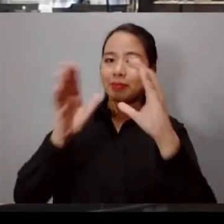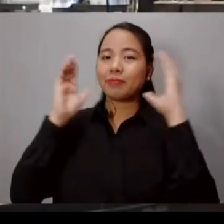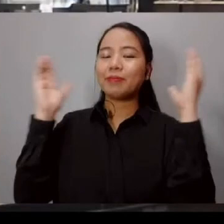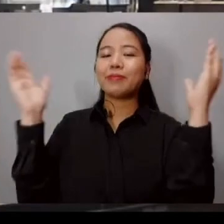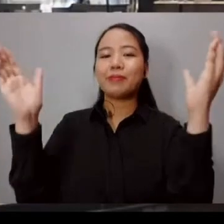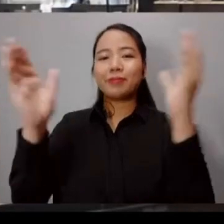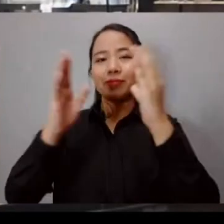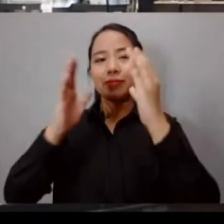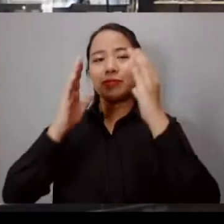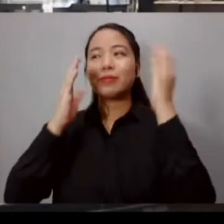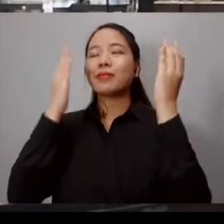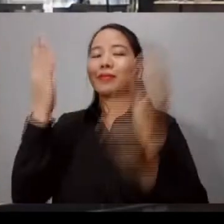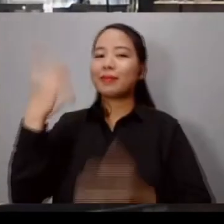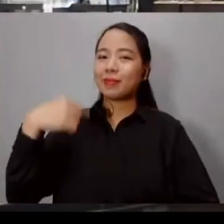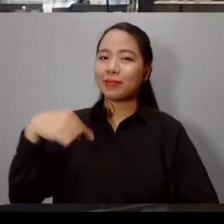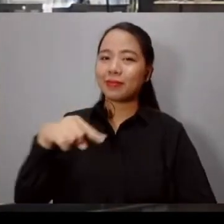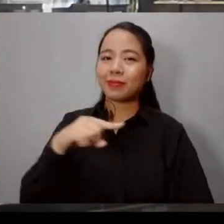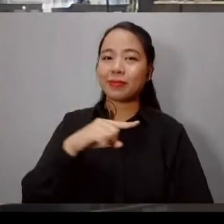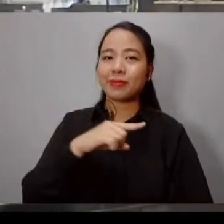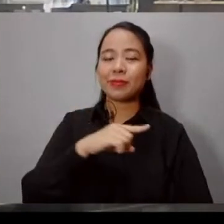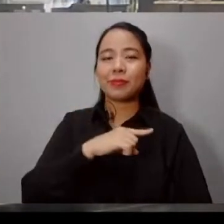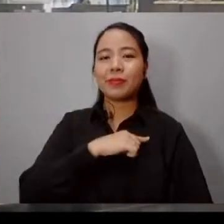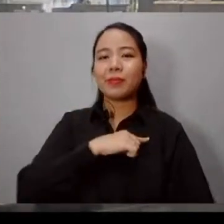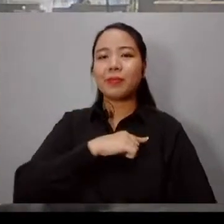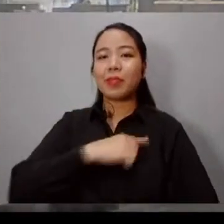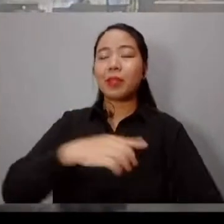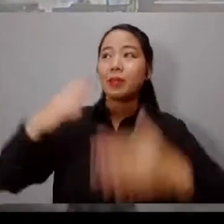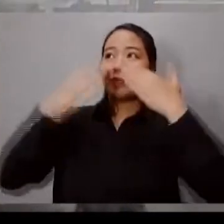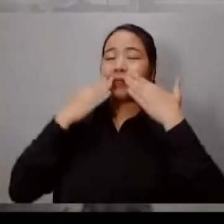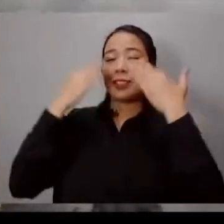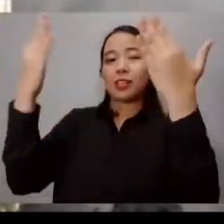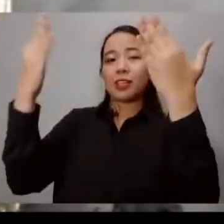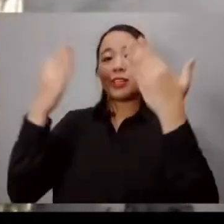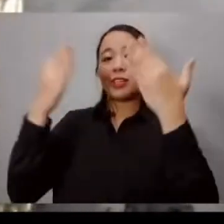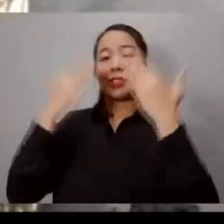ipinagubungi ka namin,